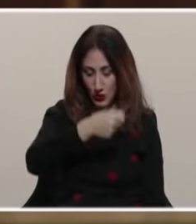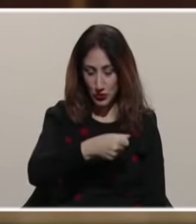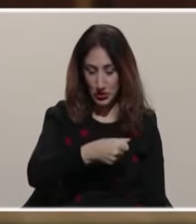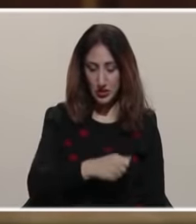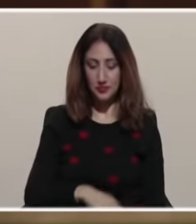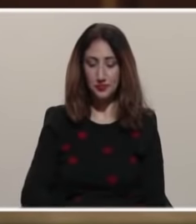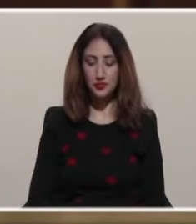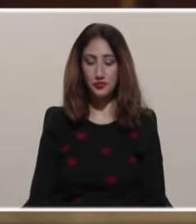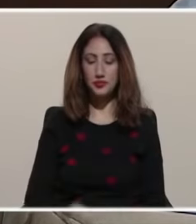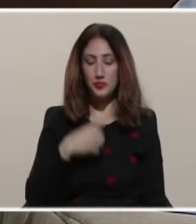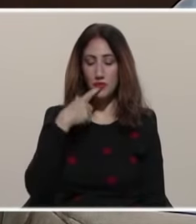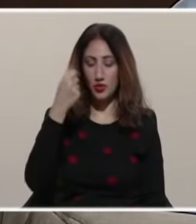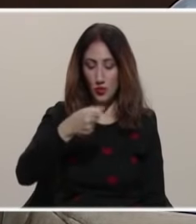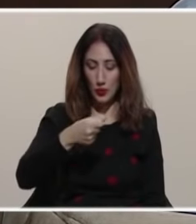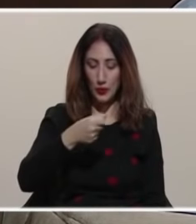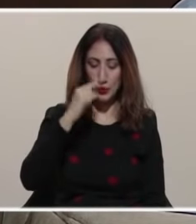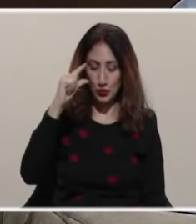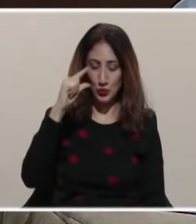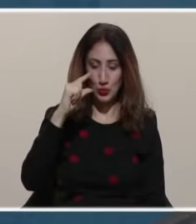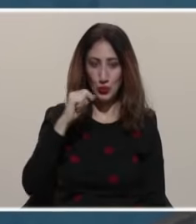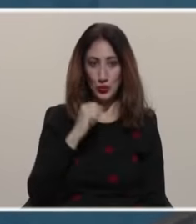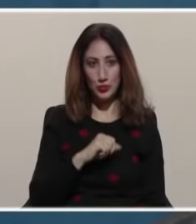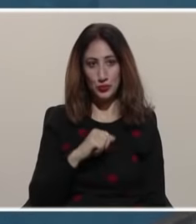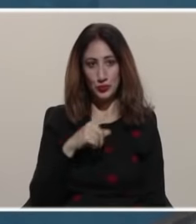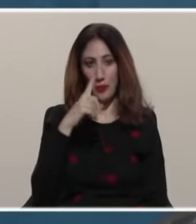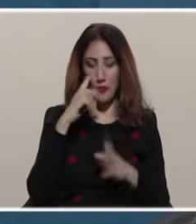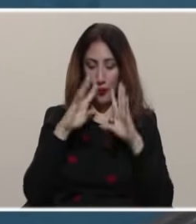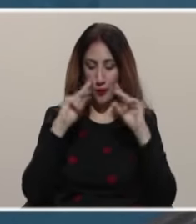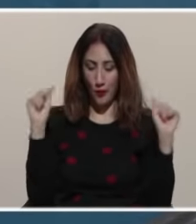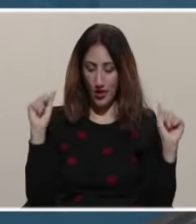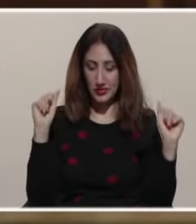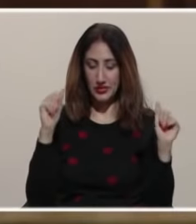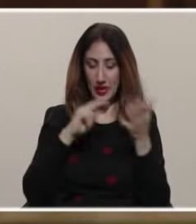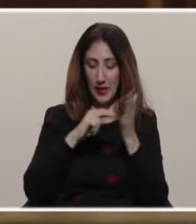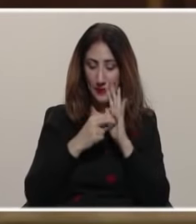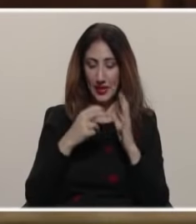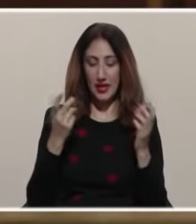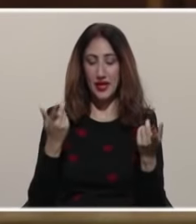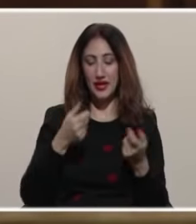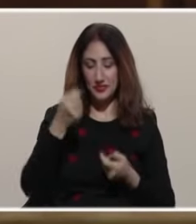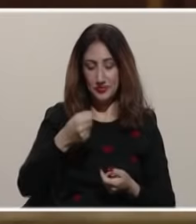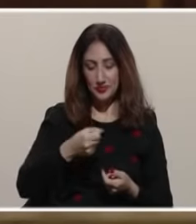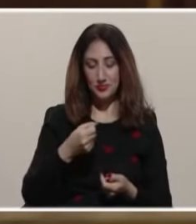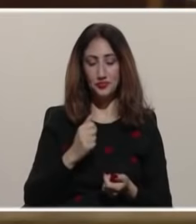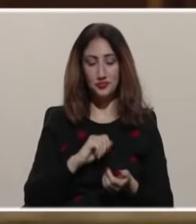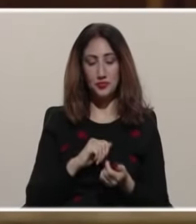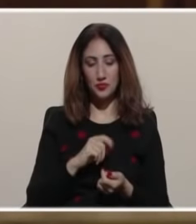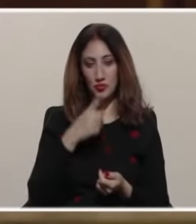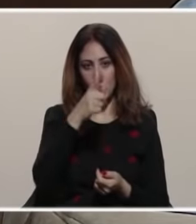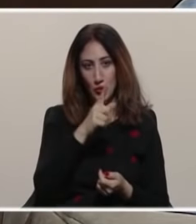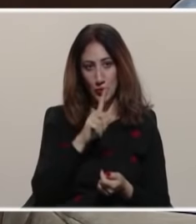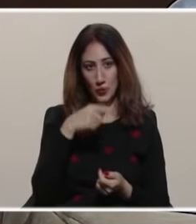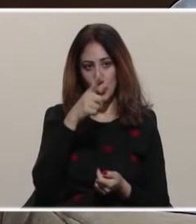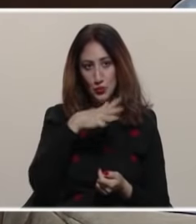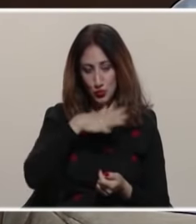بحضراتكم. أهلا وسهلا. كل عام وأنتم بخير دكتور. السواجي بخير. وحشتنا ونورتنا وشرفتنا. تسلم يا دكتور، شرف ليا. ونبدأ بشيخ السواجي يا